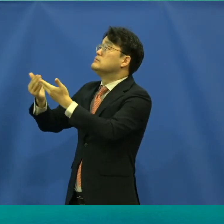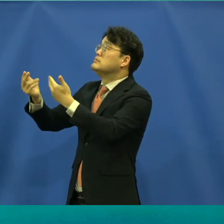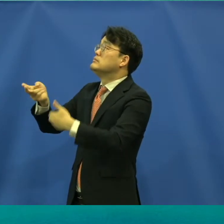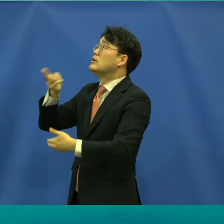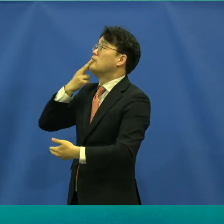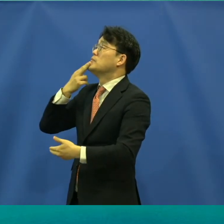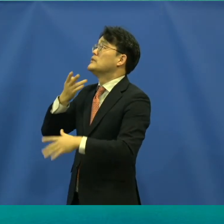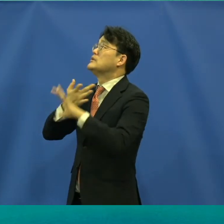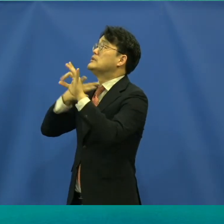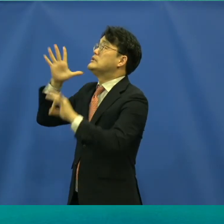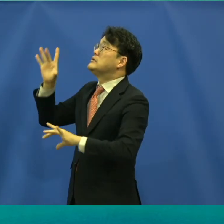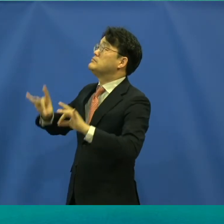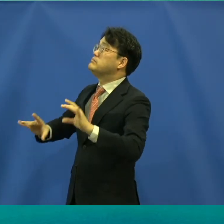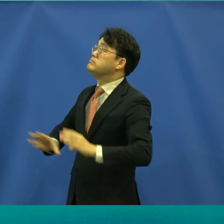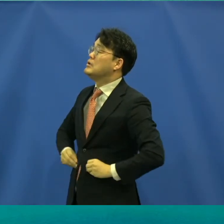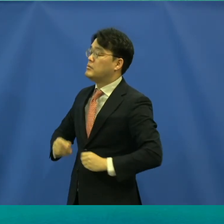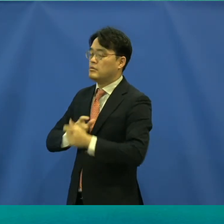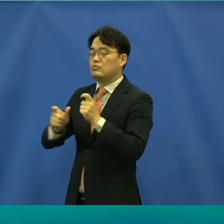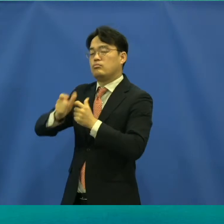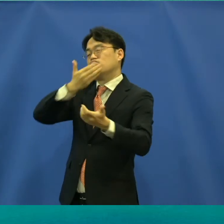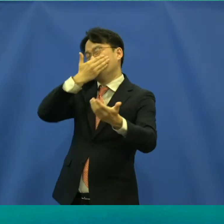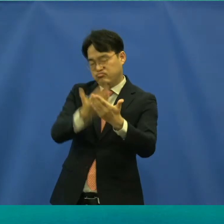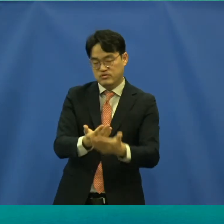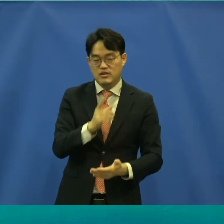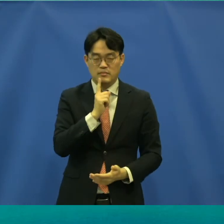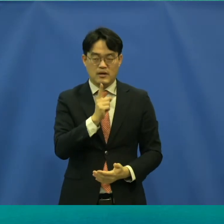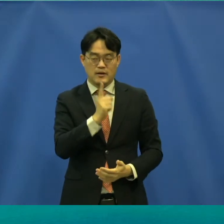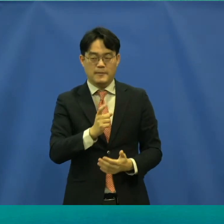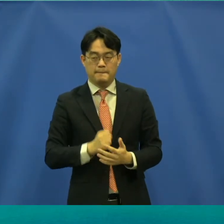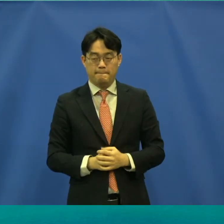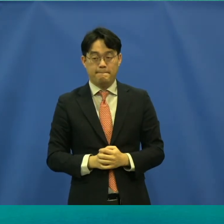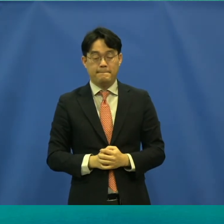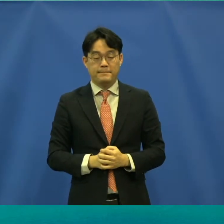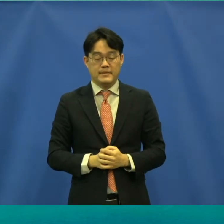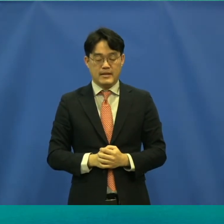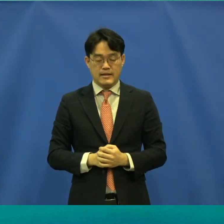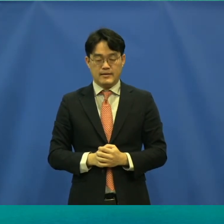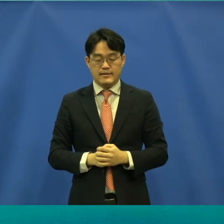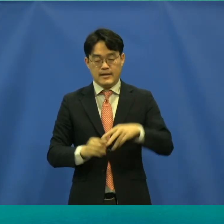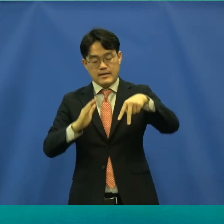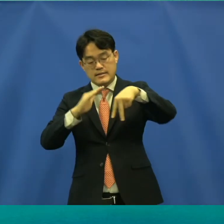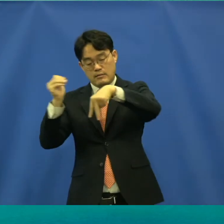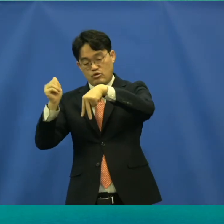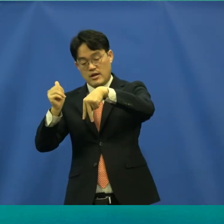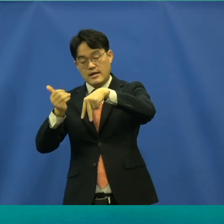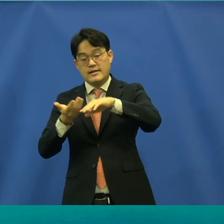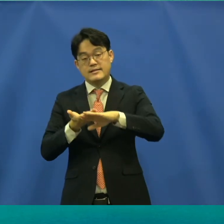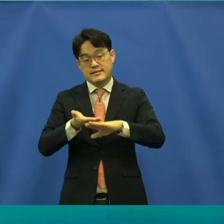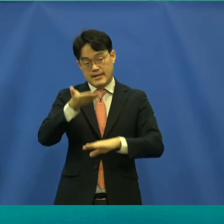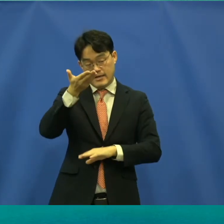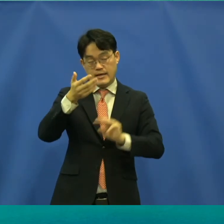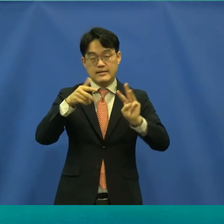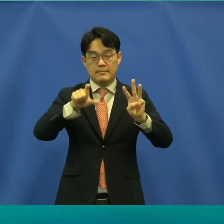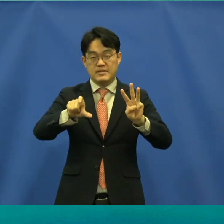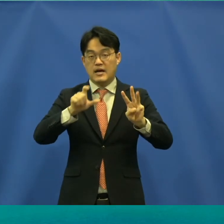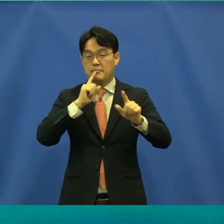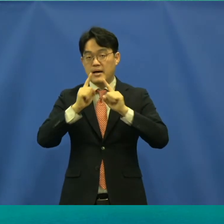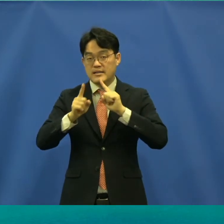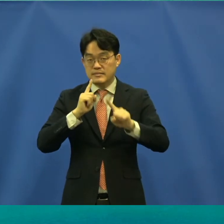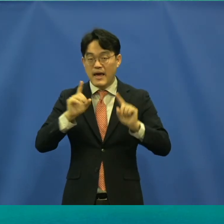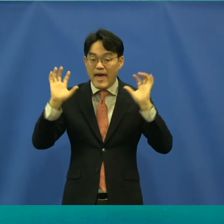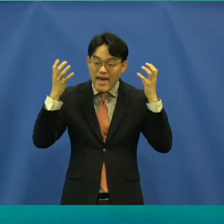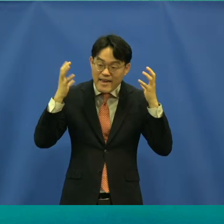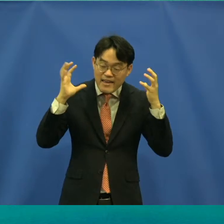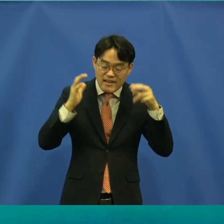말씀이 희귀한 때였습니다. 사무엘상 3장 1절에 아이 사무엘이 엘리 앞에서 여호와를 섬길